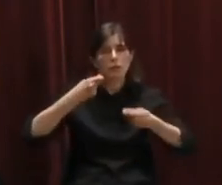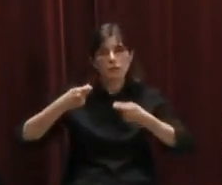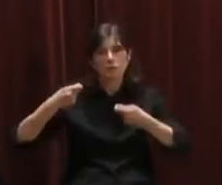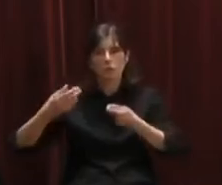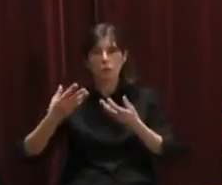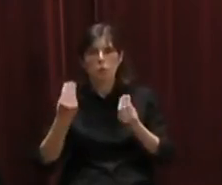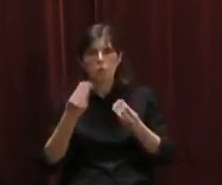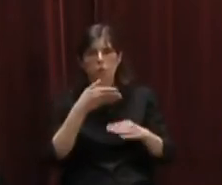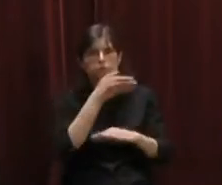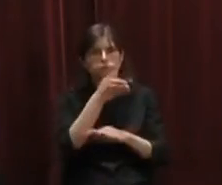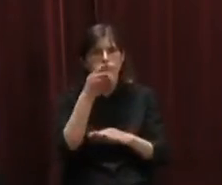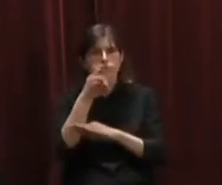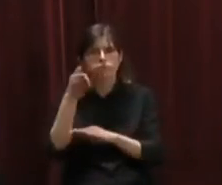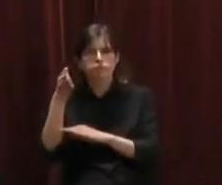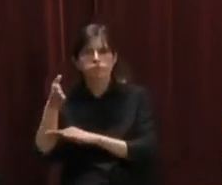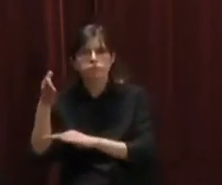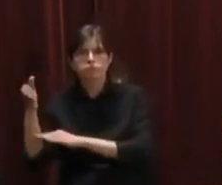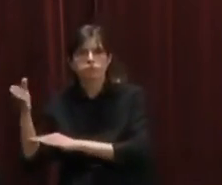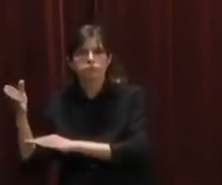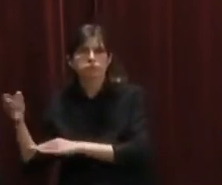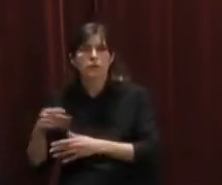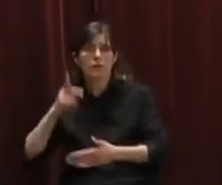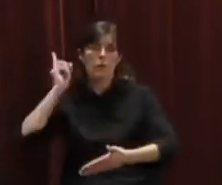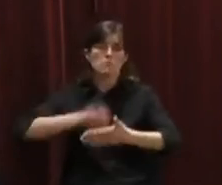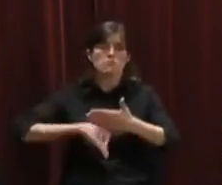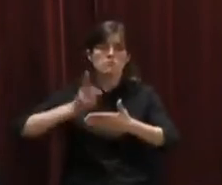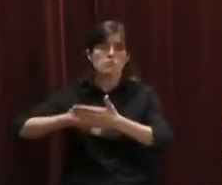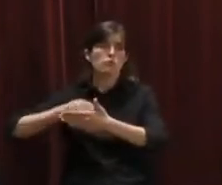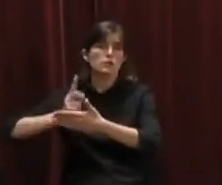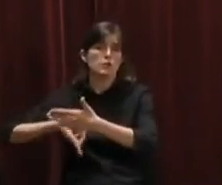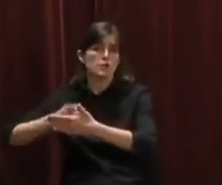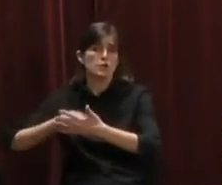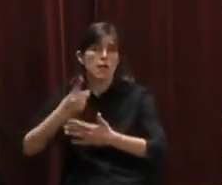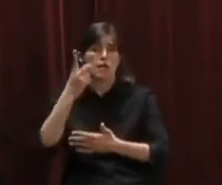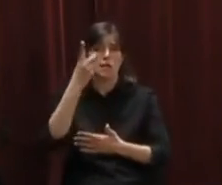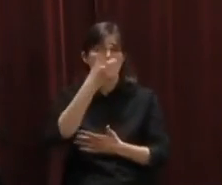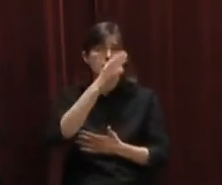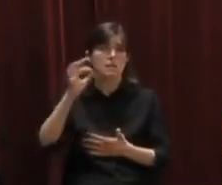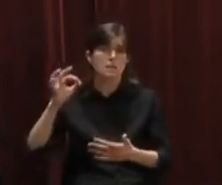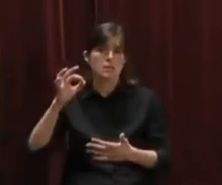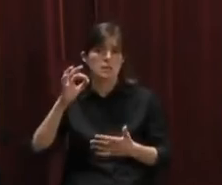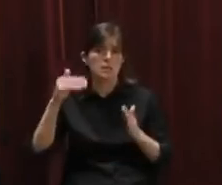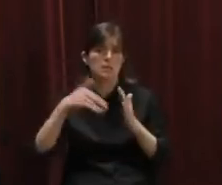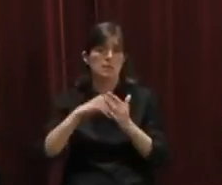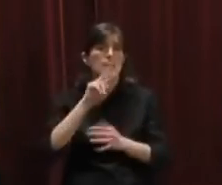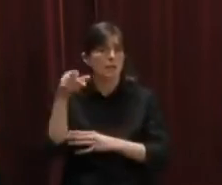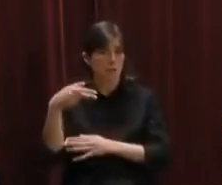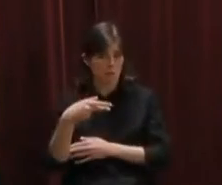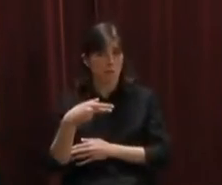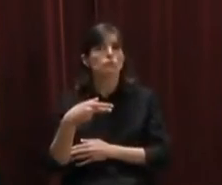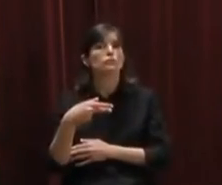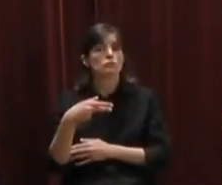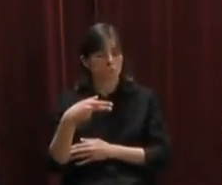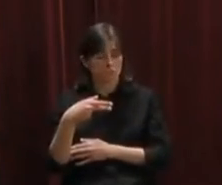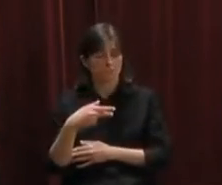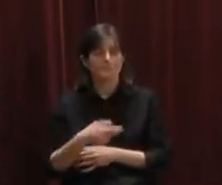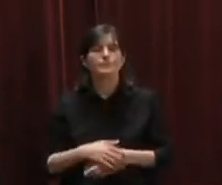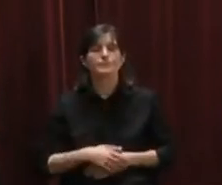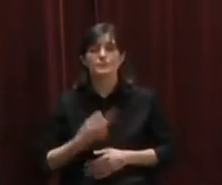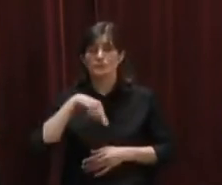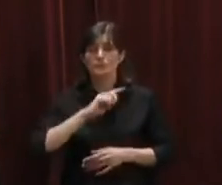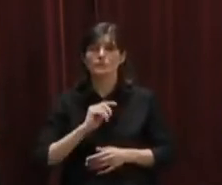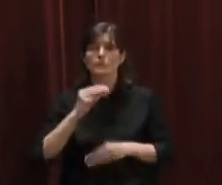la sobreocupació. Hem posat en marxa i estem gestionant com mai un impost de turisme sostenible